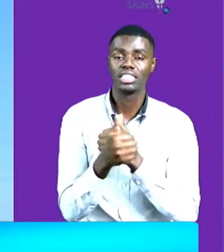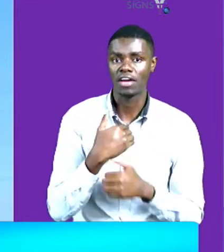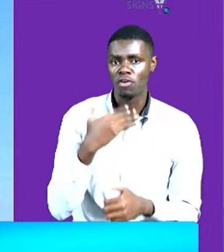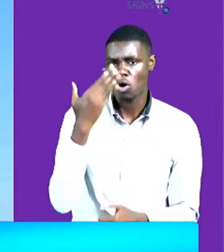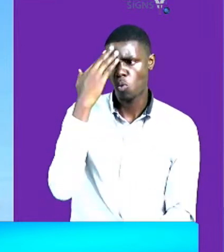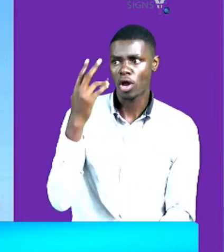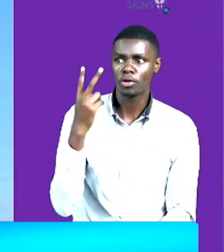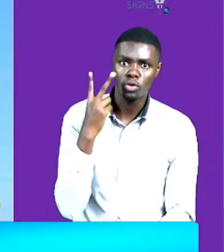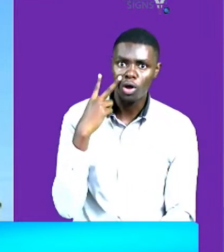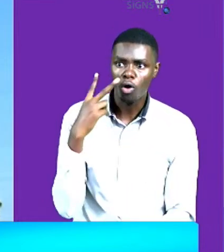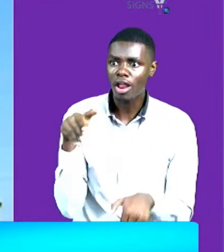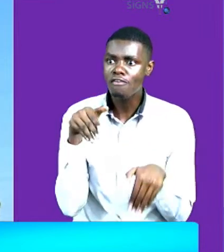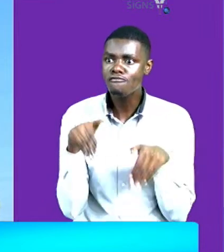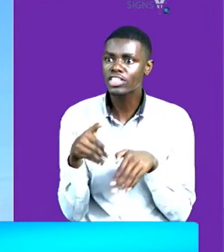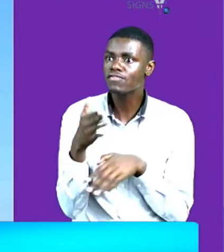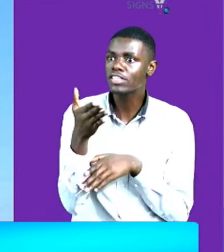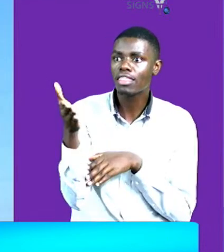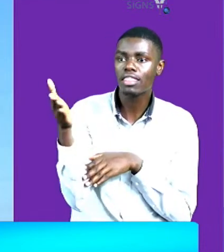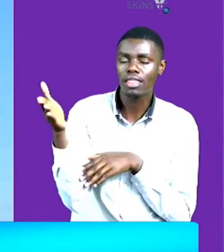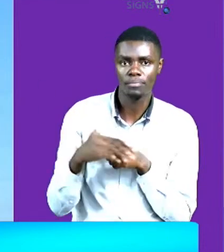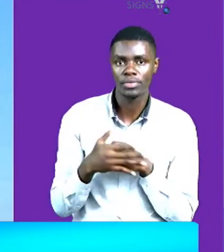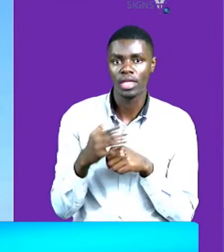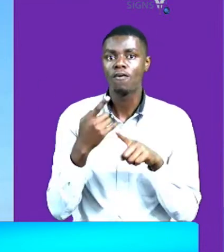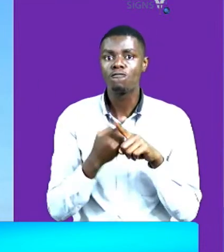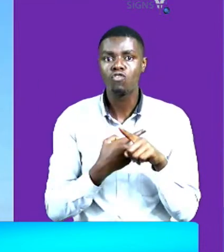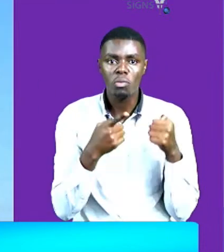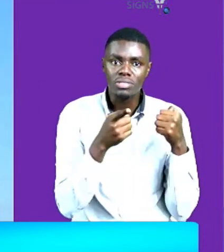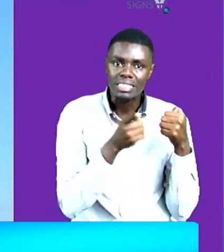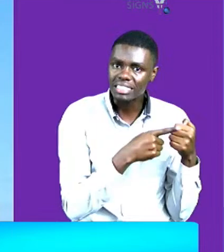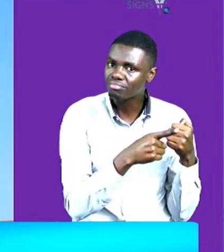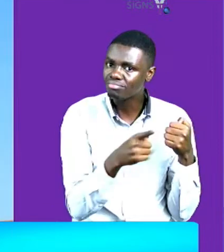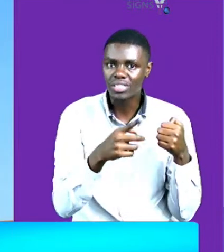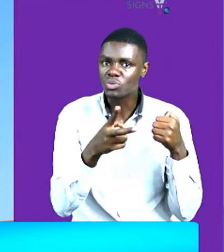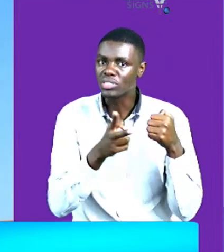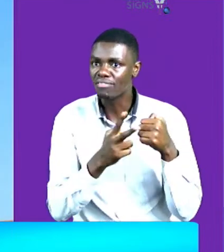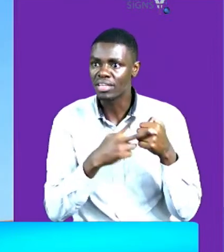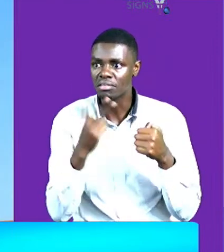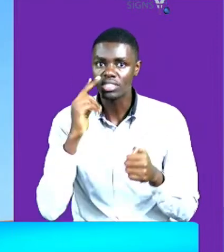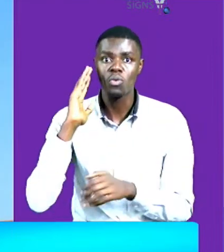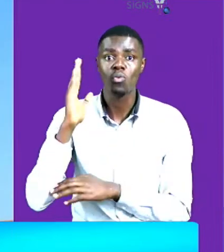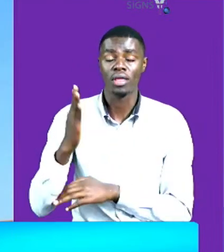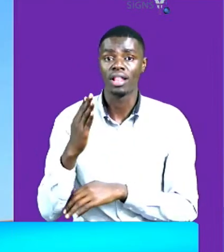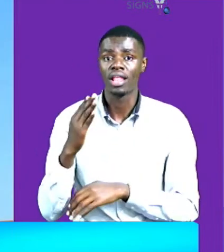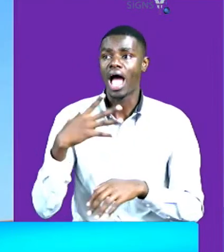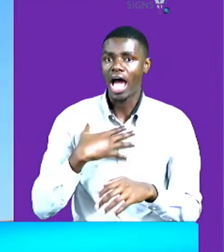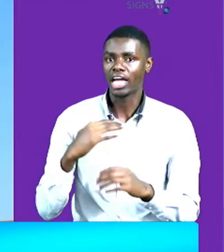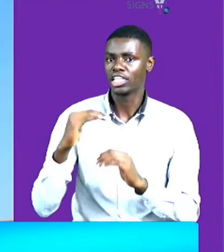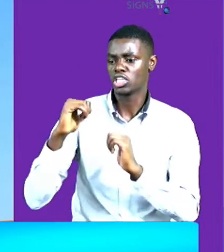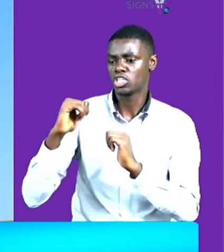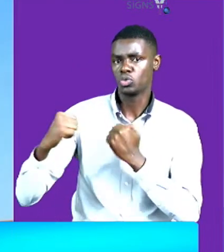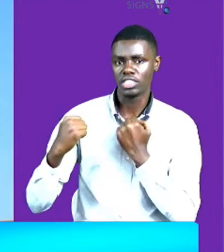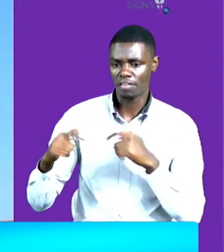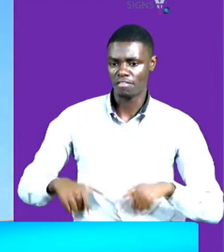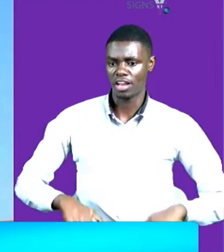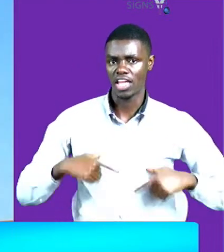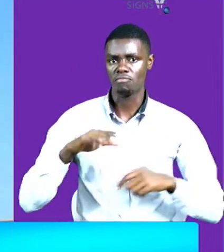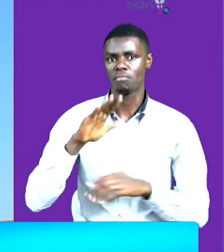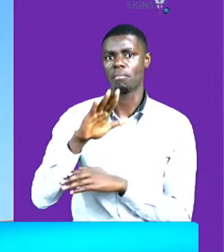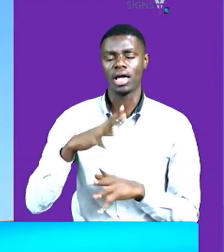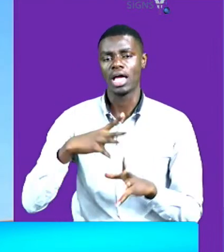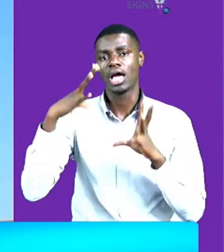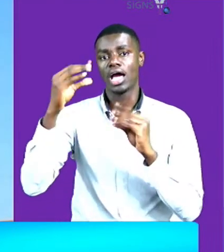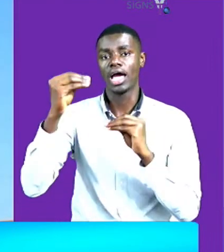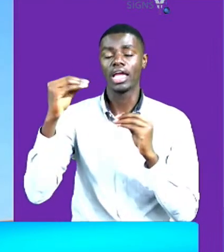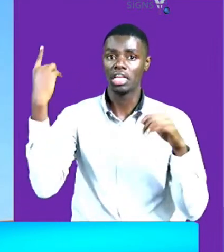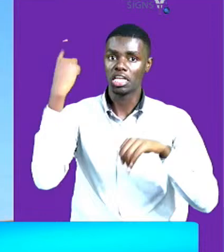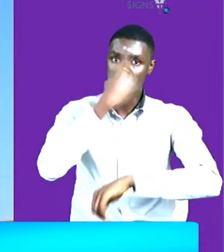tunawaona wale fisi live kutoka 6 hata 7, tutawaona tu. Katika hali ya kujichunga maisha yako, enda mchana, chukua